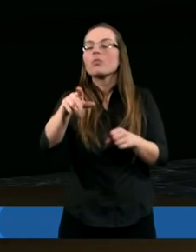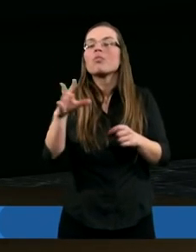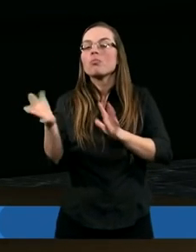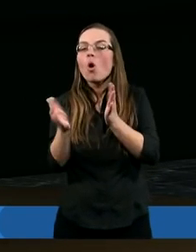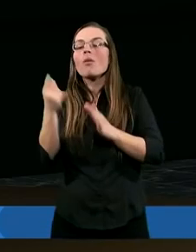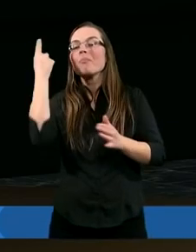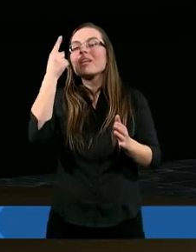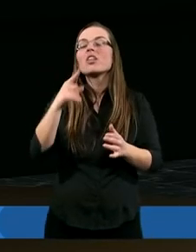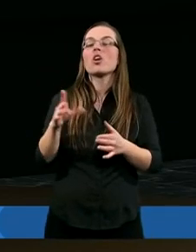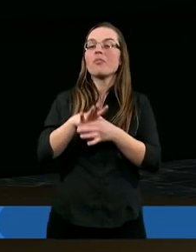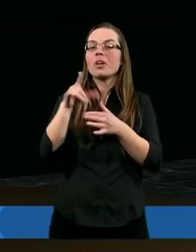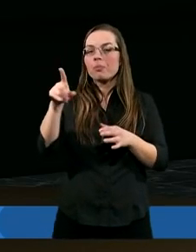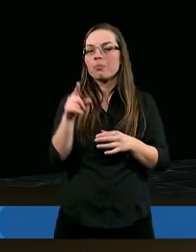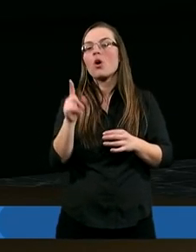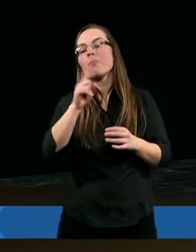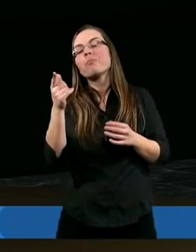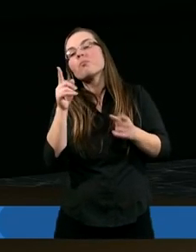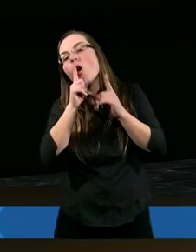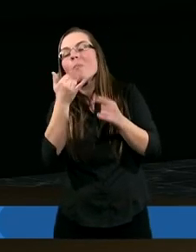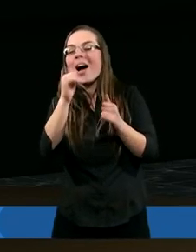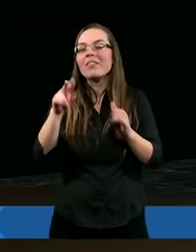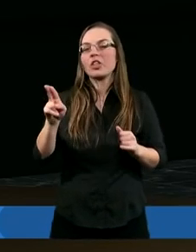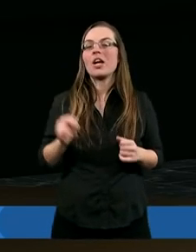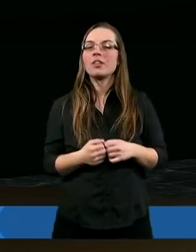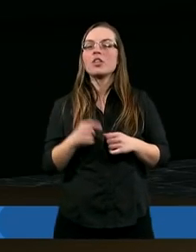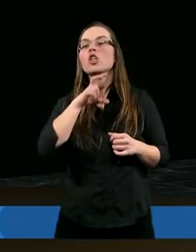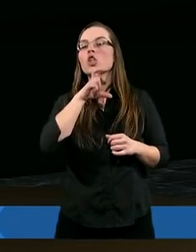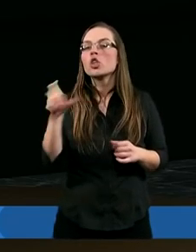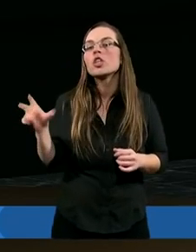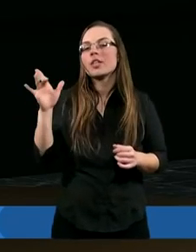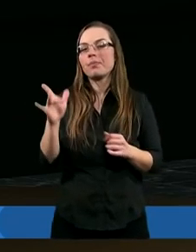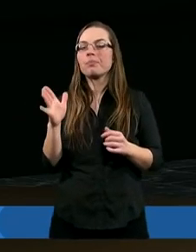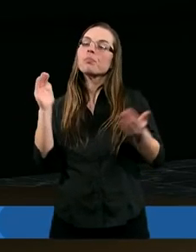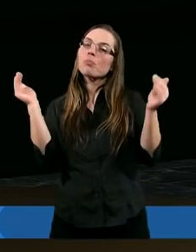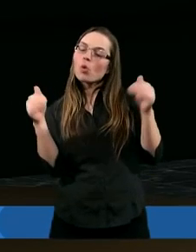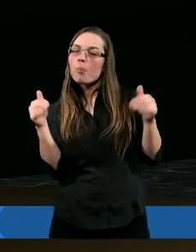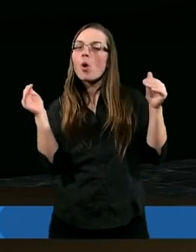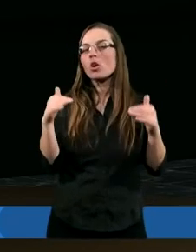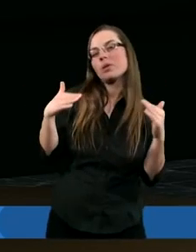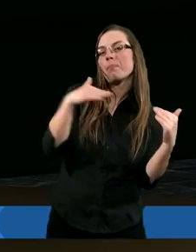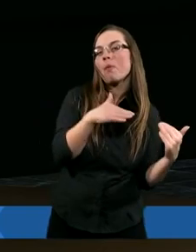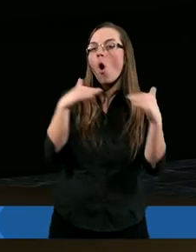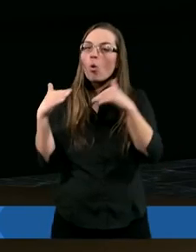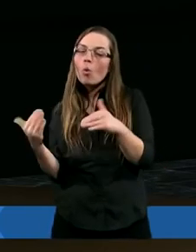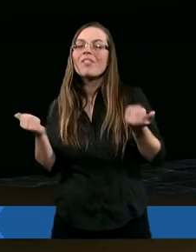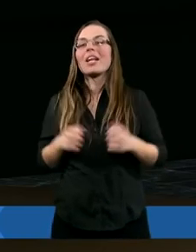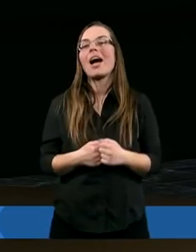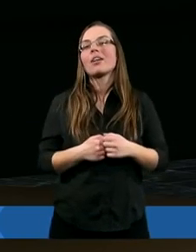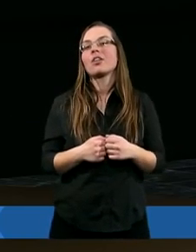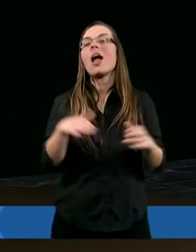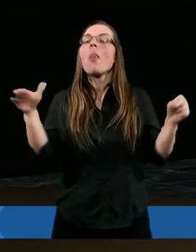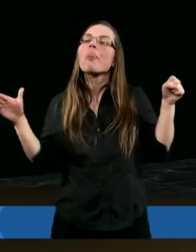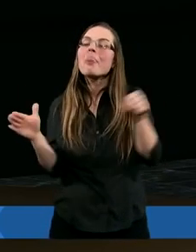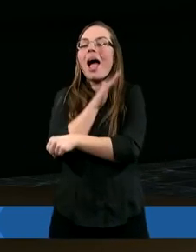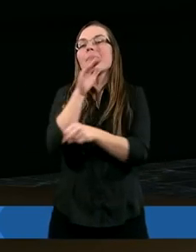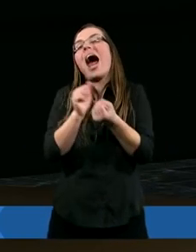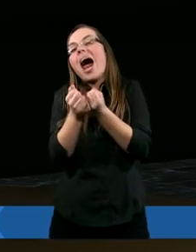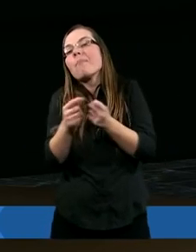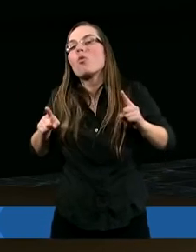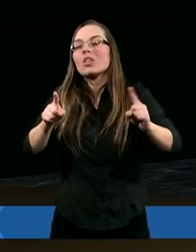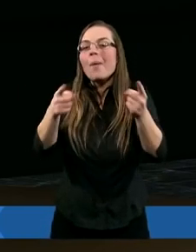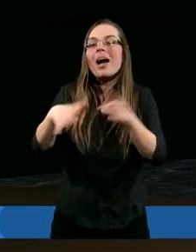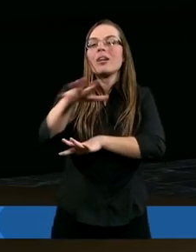prozaiczne myśli po głowie i porównania. Czy możemy porównać napełnienie